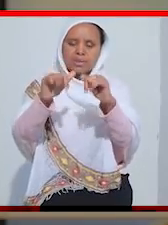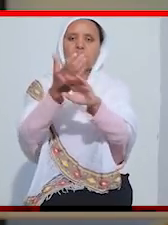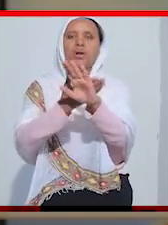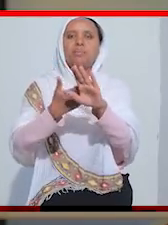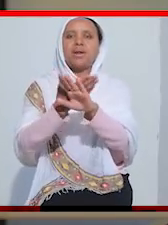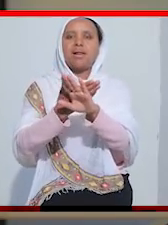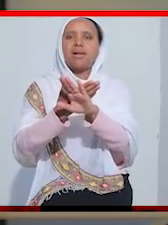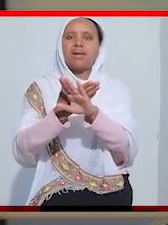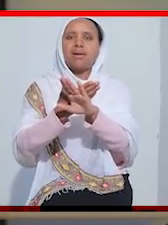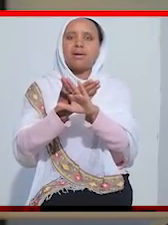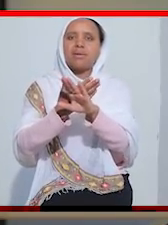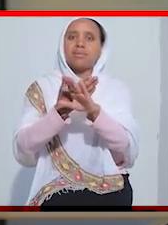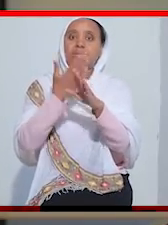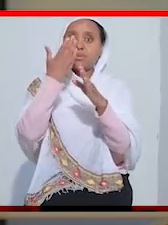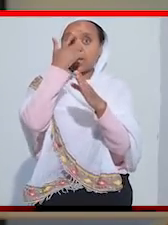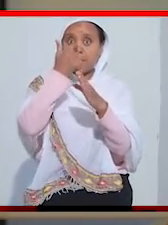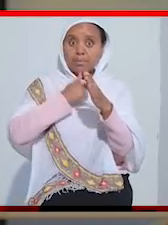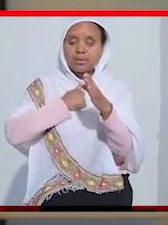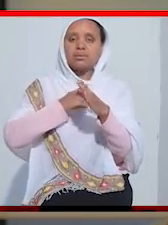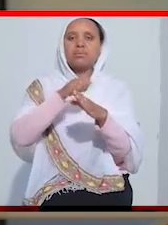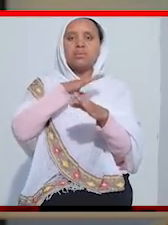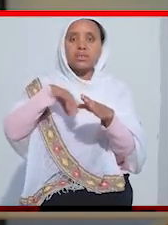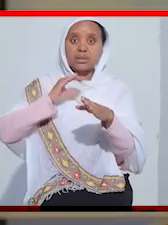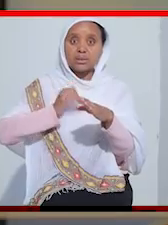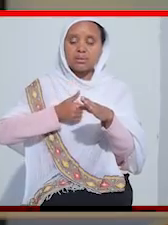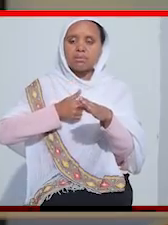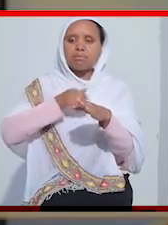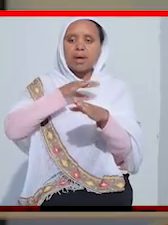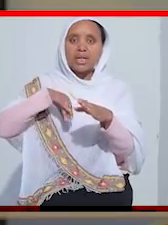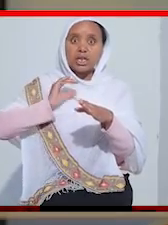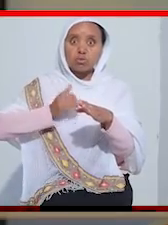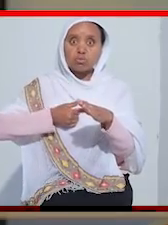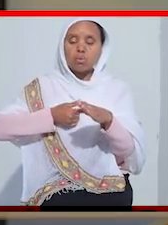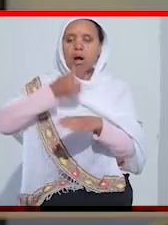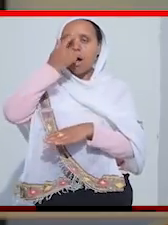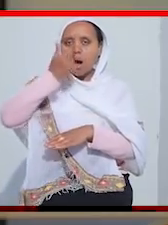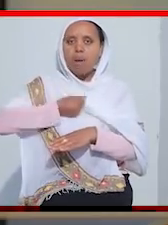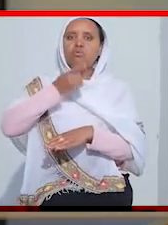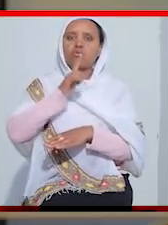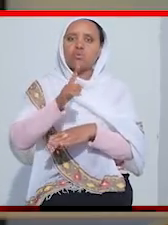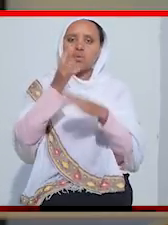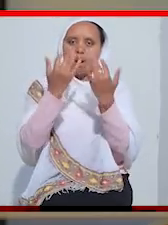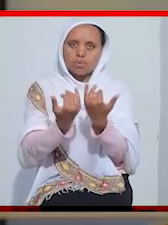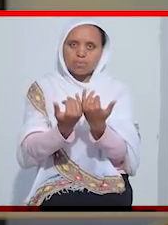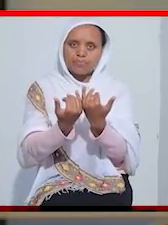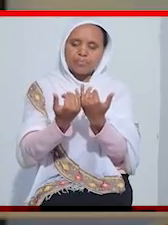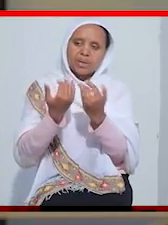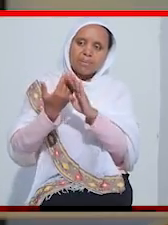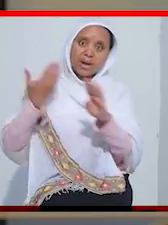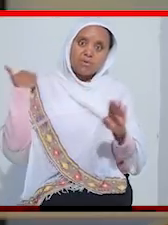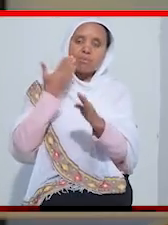ያመሰግናል ስለሚመጣው ይለምናል ወይ ተአመን በእግዚአብሔር እናሁ በየትነቱም አምኖ ነው